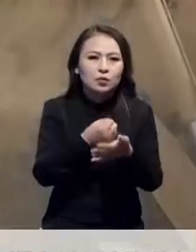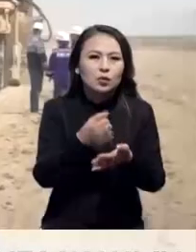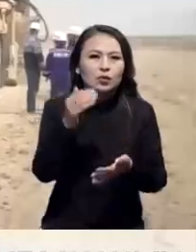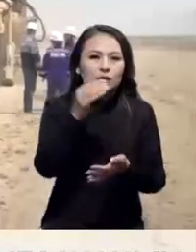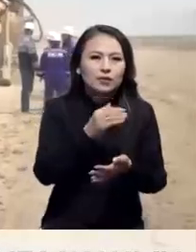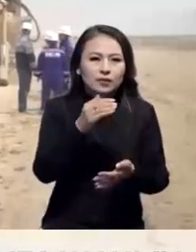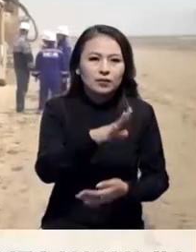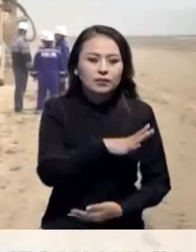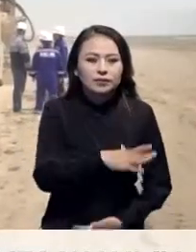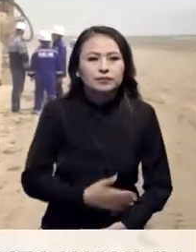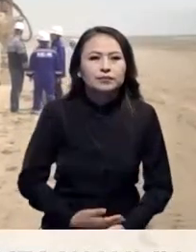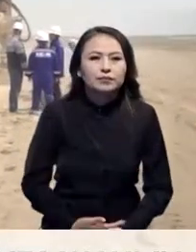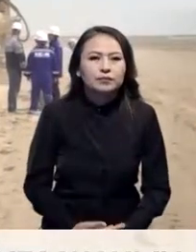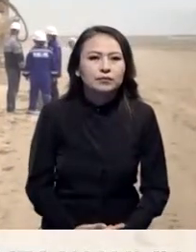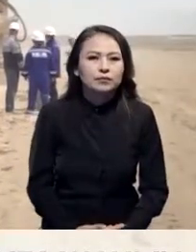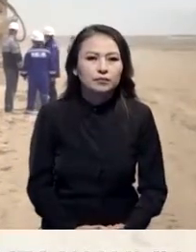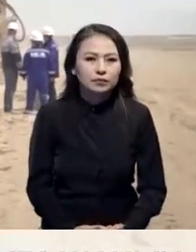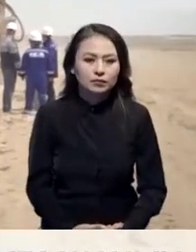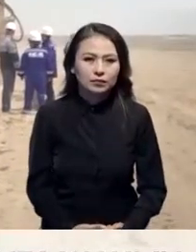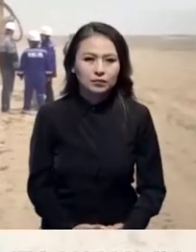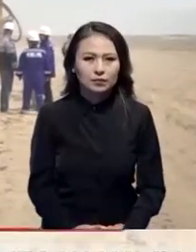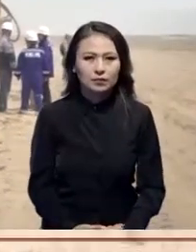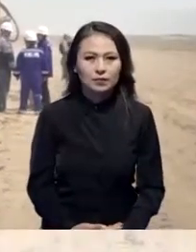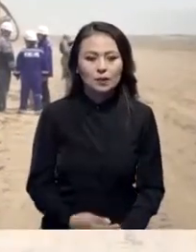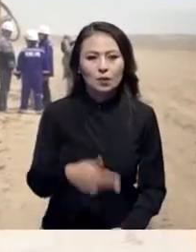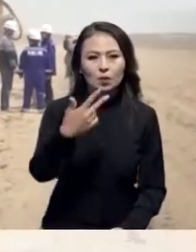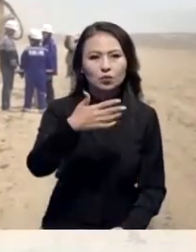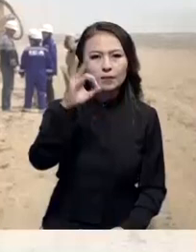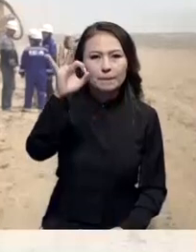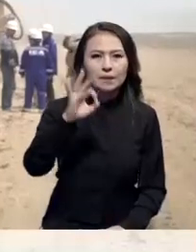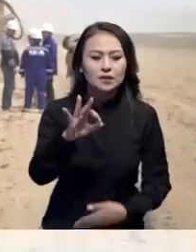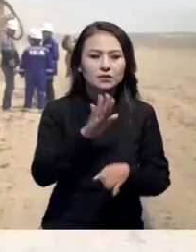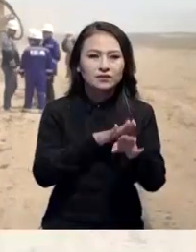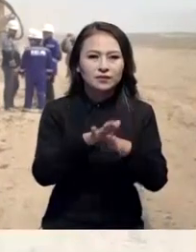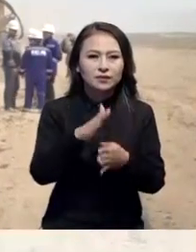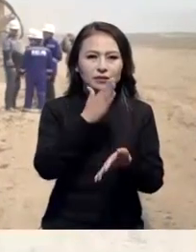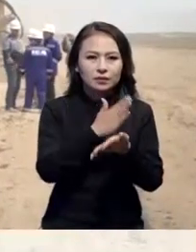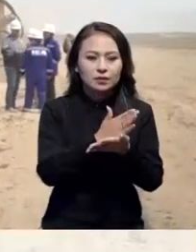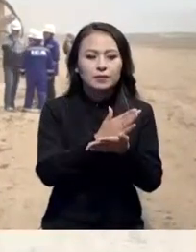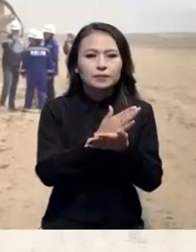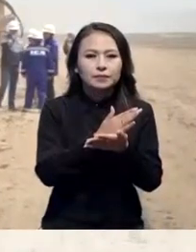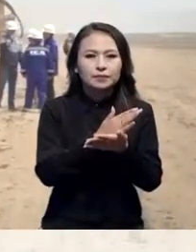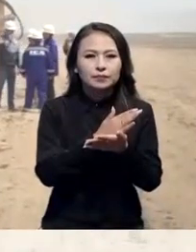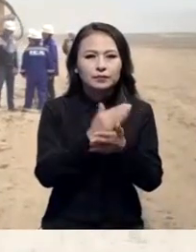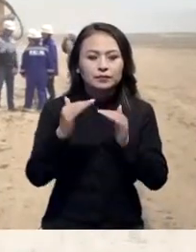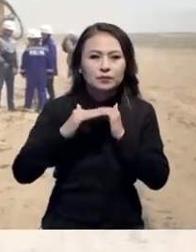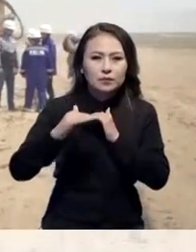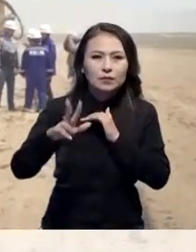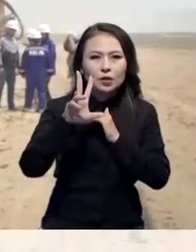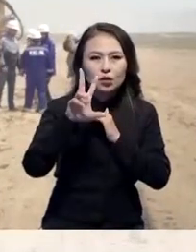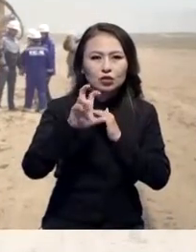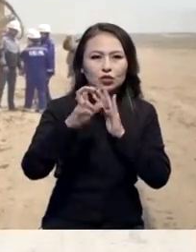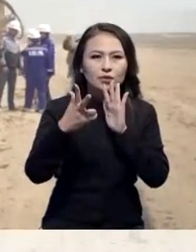алынды. Бүгінгі күнде 30% орындалды. Осы магистралдың ұзындығы